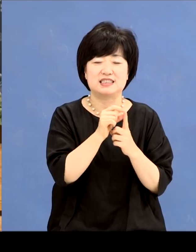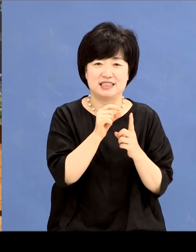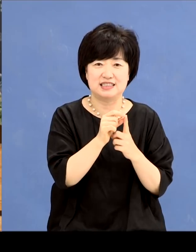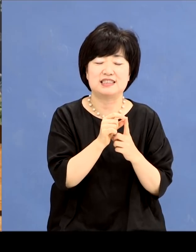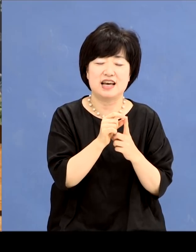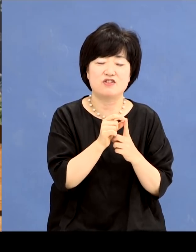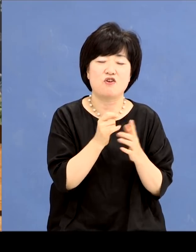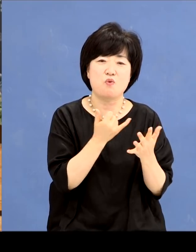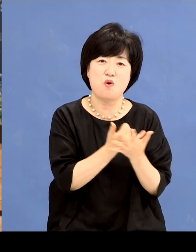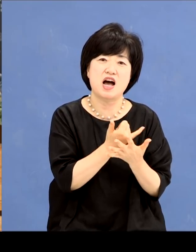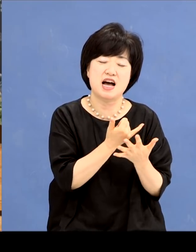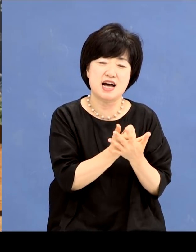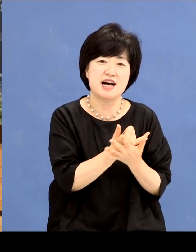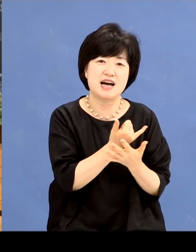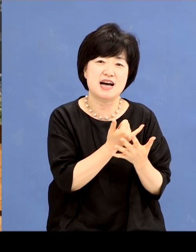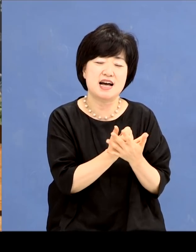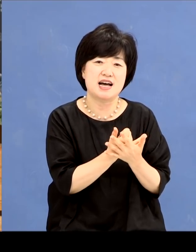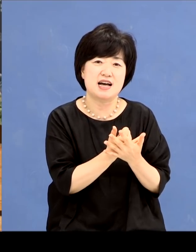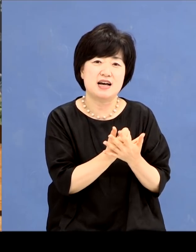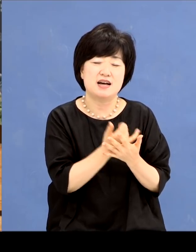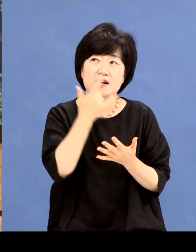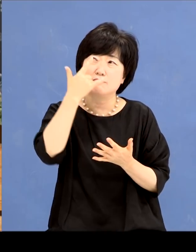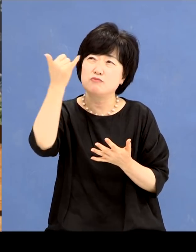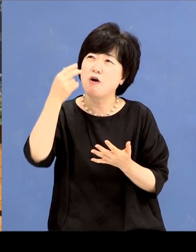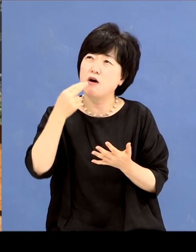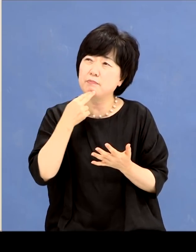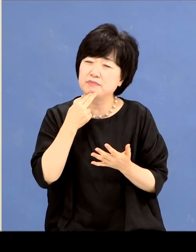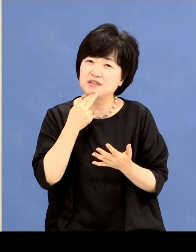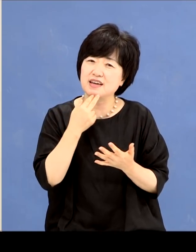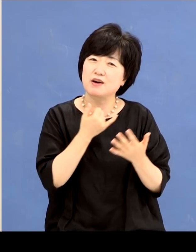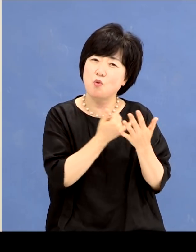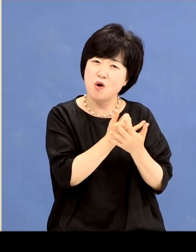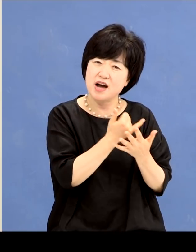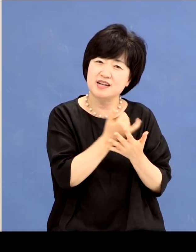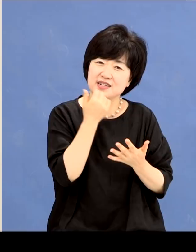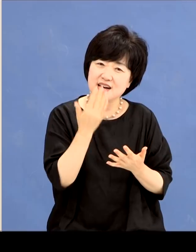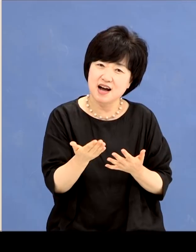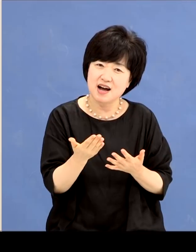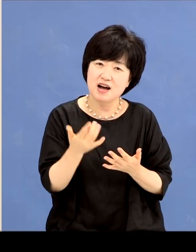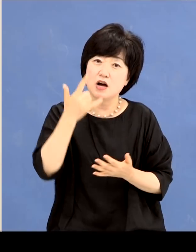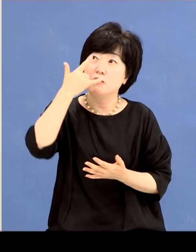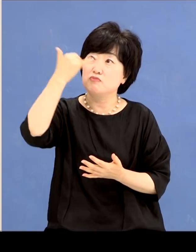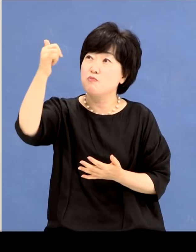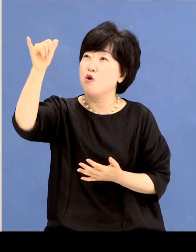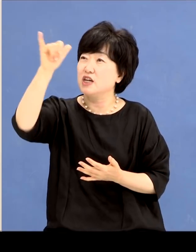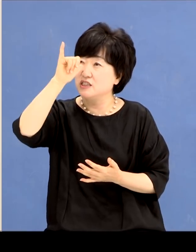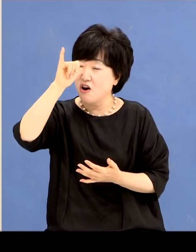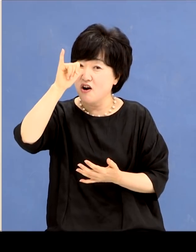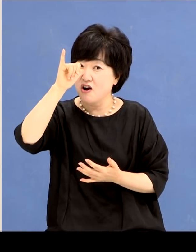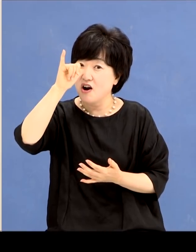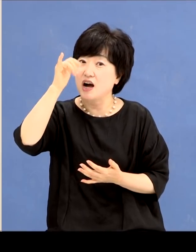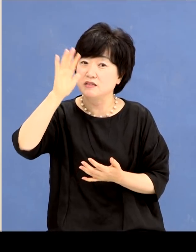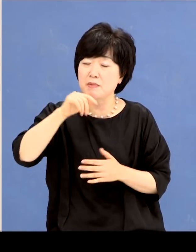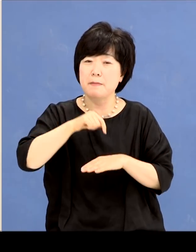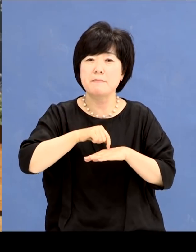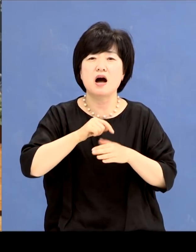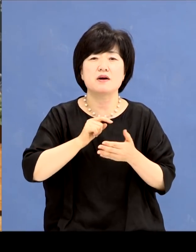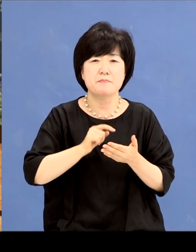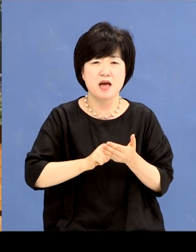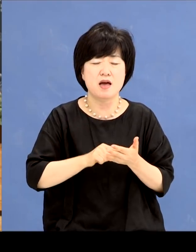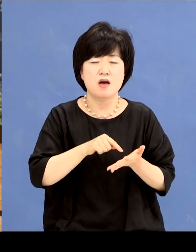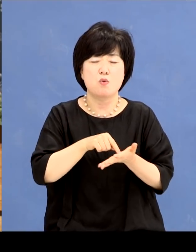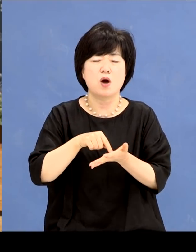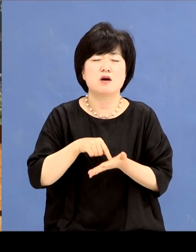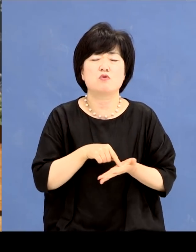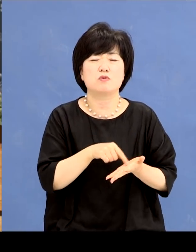뜻일 텐데 네. 과연 그것이 부모만 없는 것이 고아일까라는 생각이 들었어요. 부모가 계시지만 네.